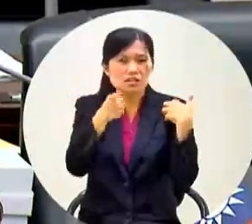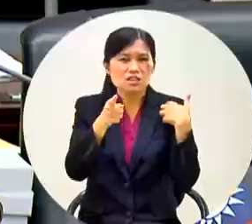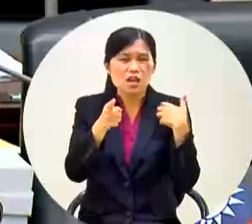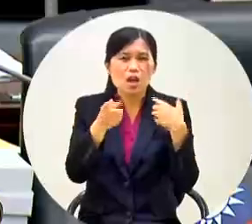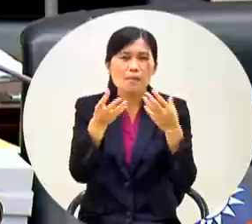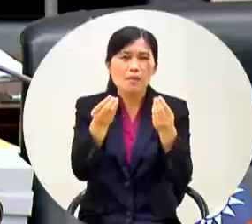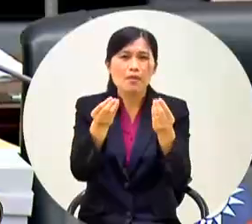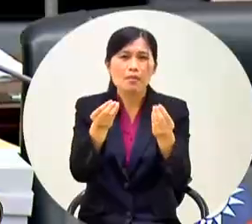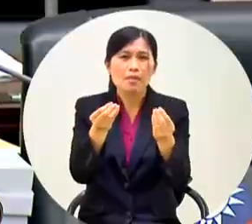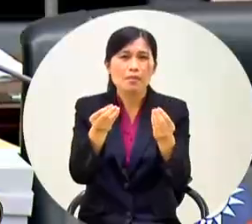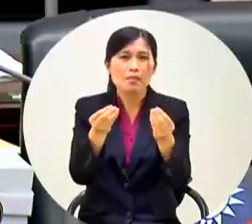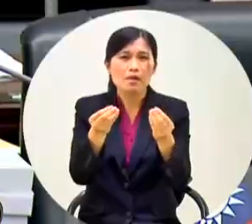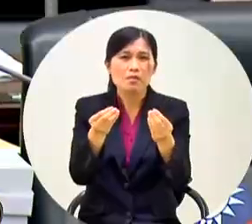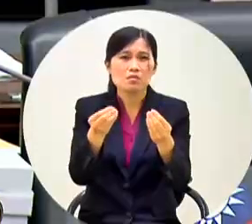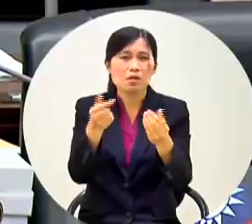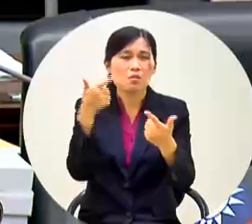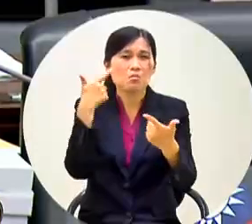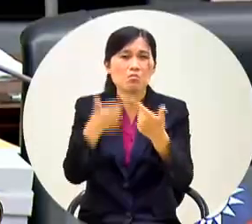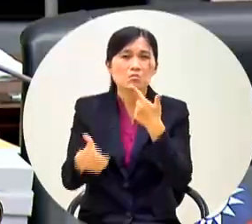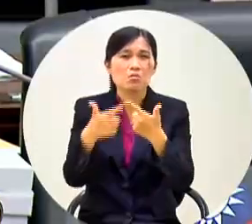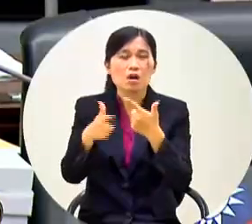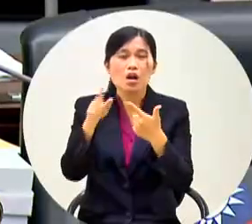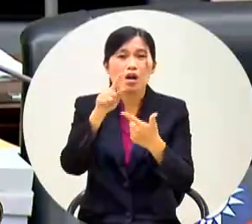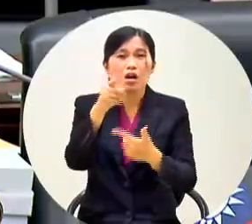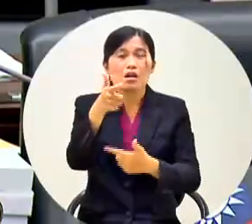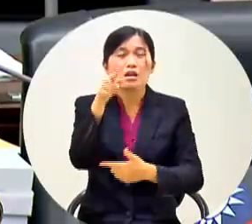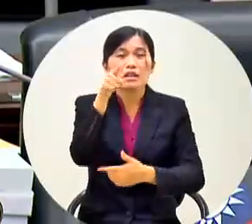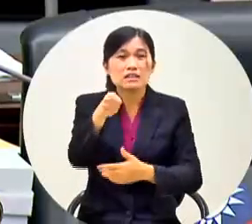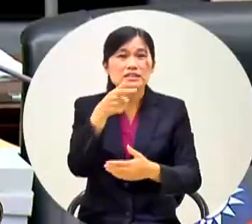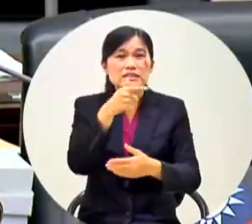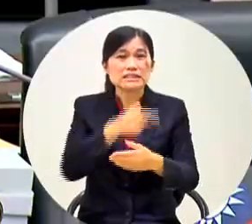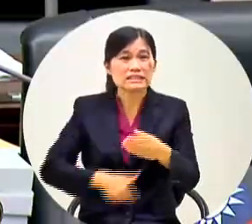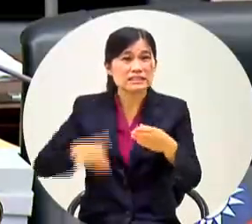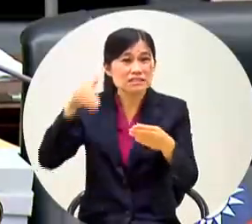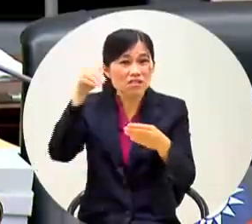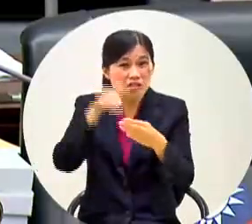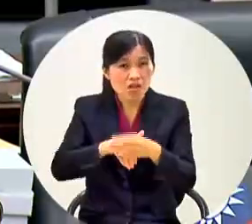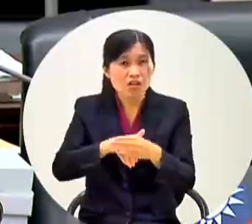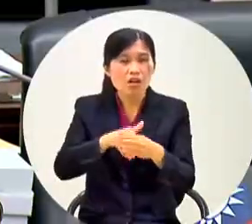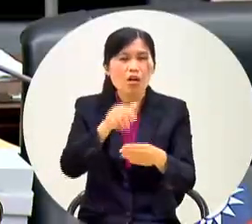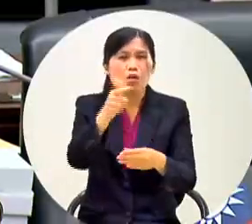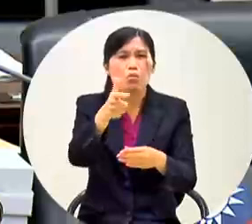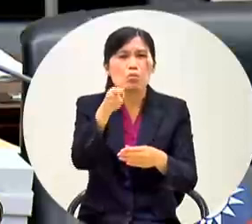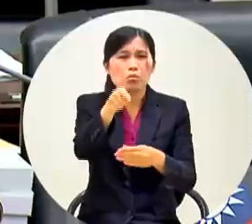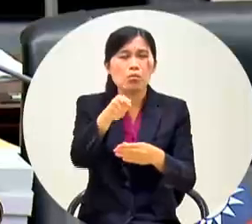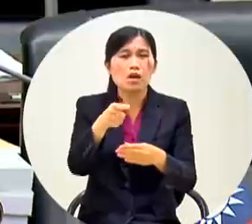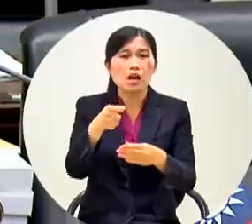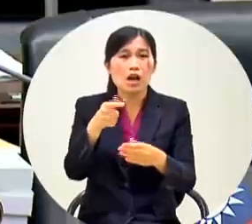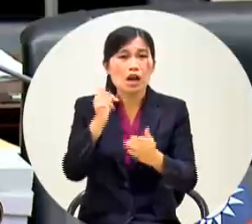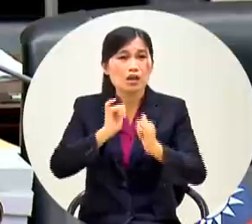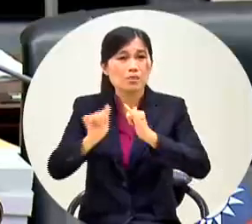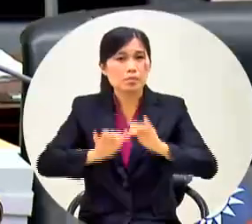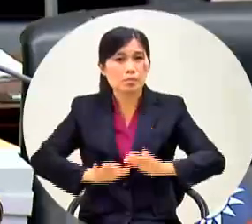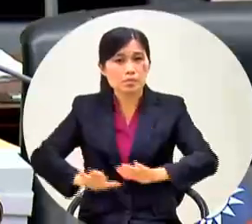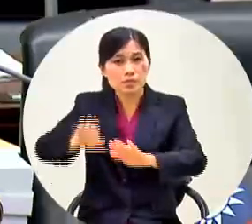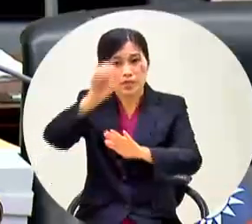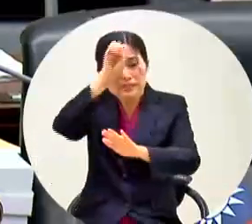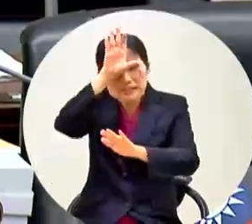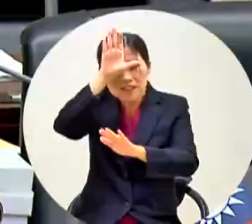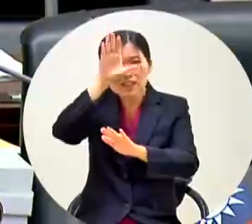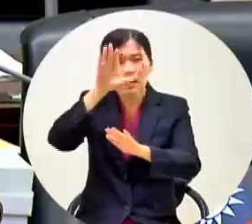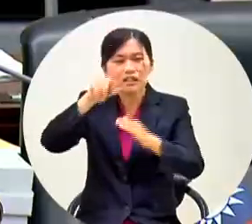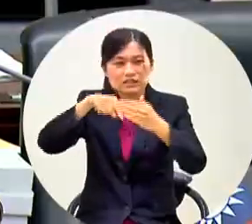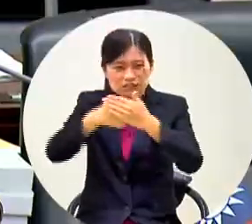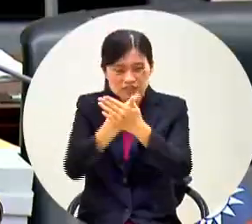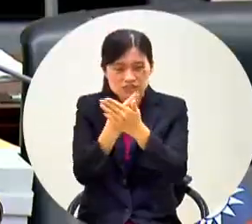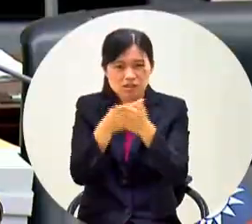选，懂得这个，这叫政治责任吗？民进党只在这个样子的态度上做这样的